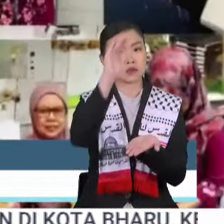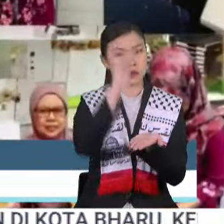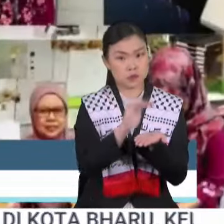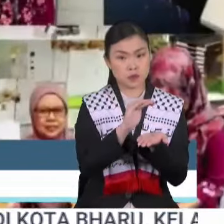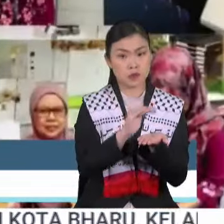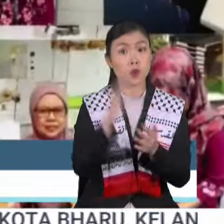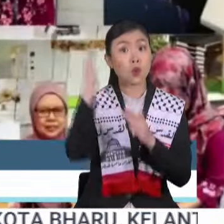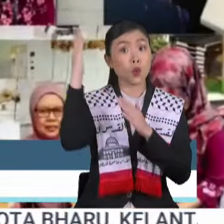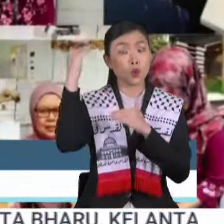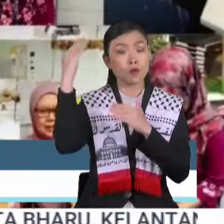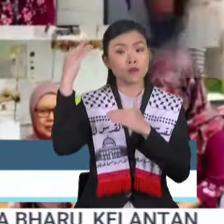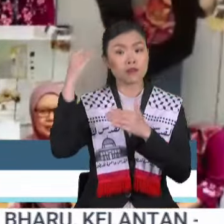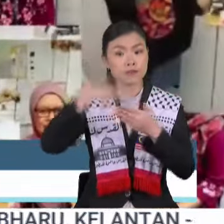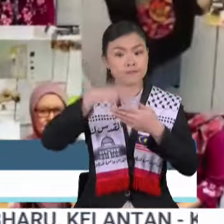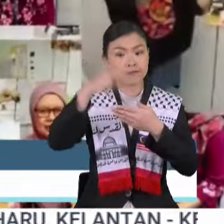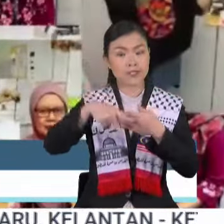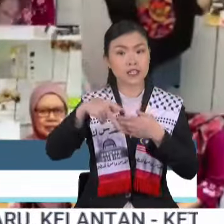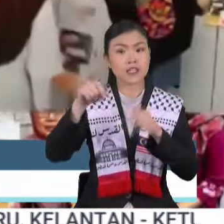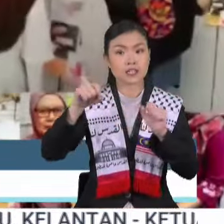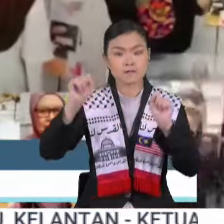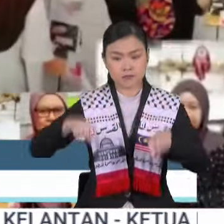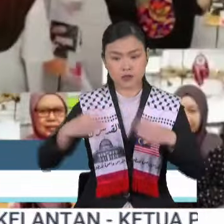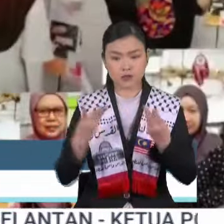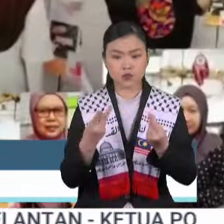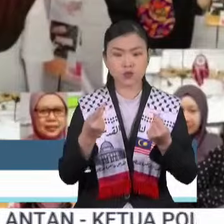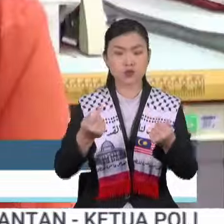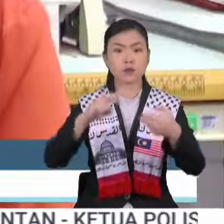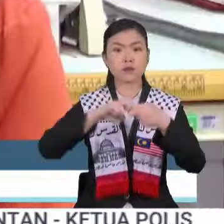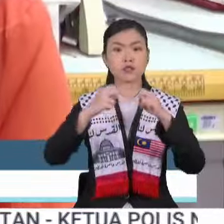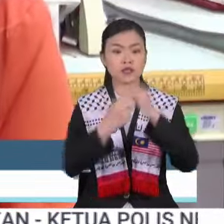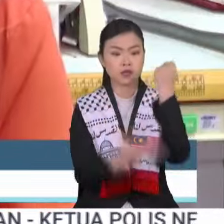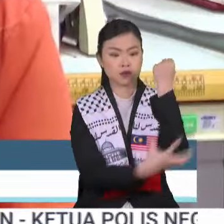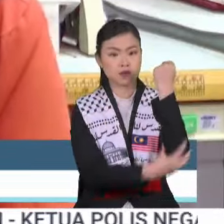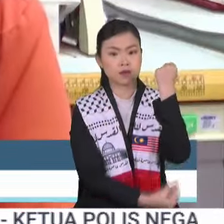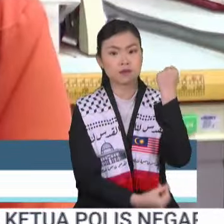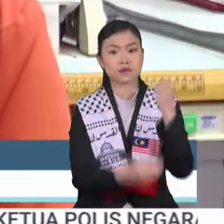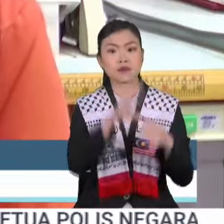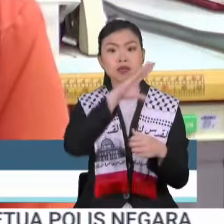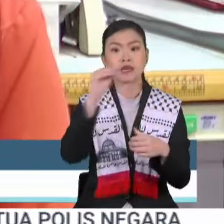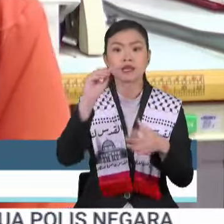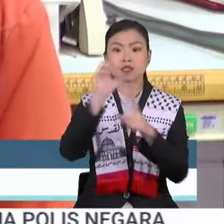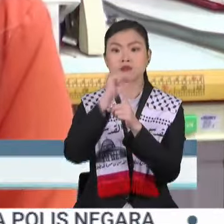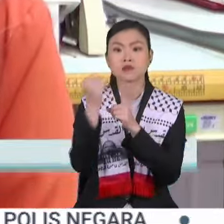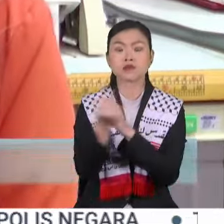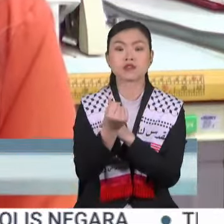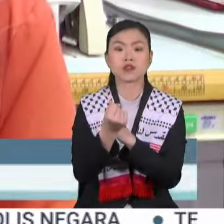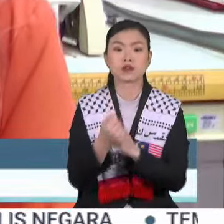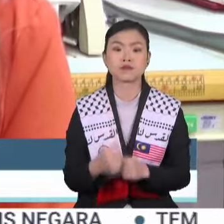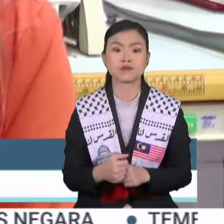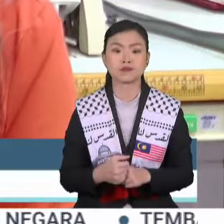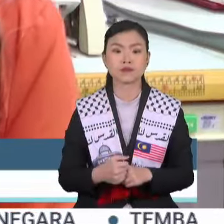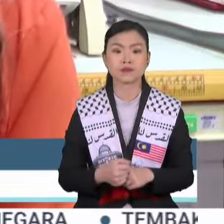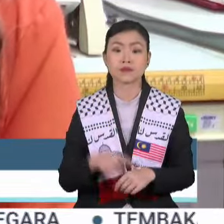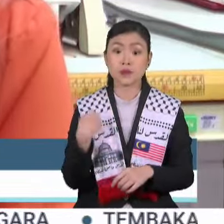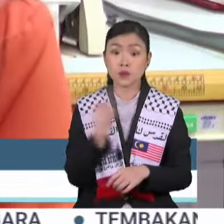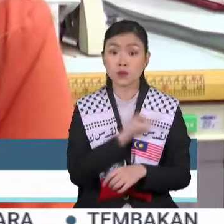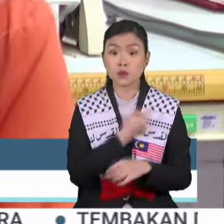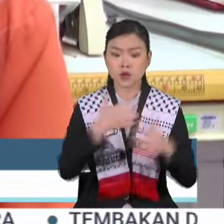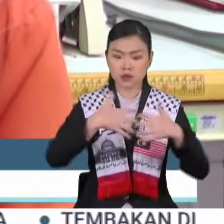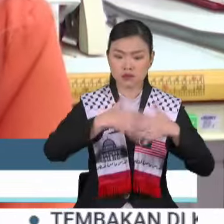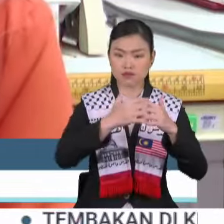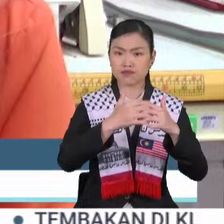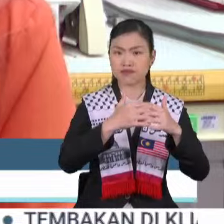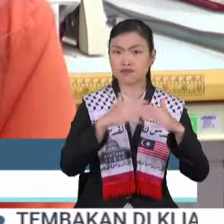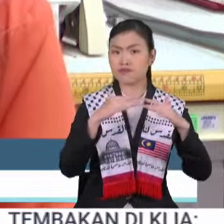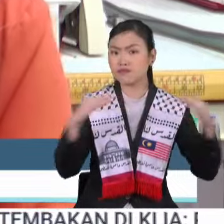ini dapat menangani isu kemiskinan dan sosial. Kita mulakan platform ini memang untuk menggalakkan